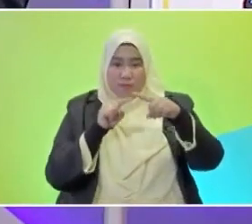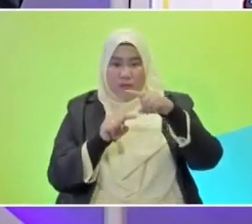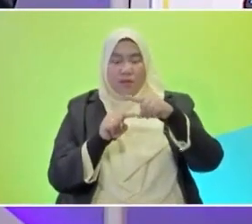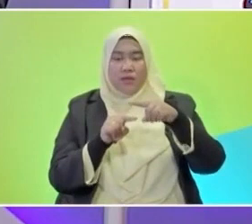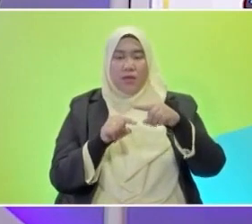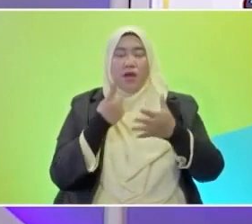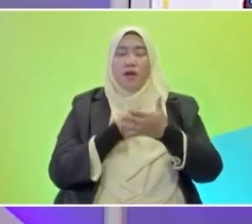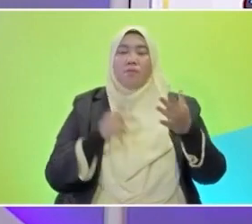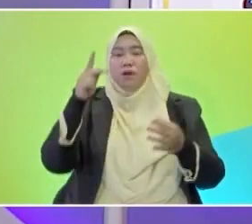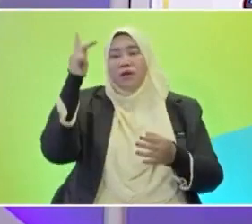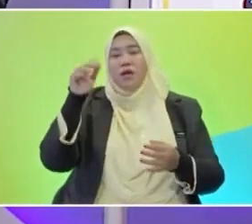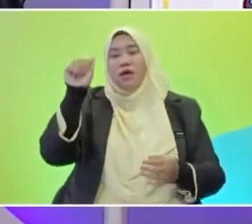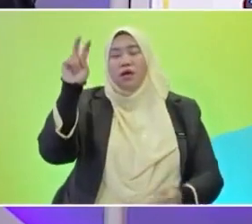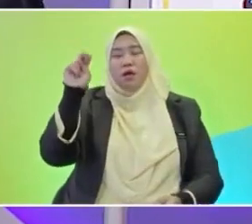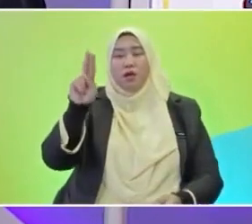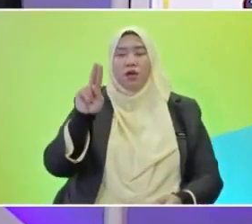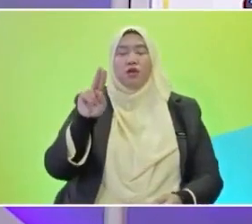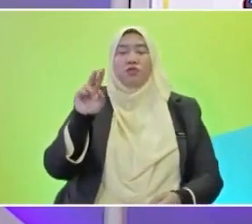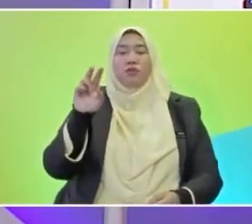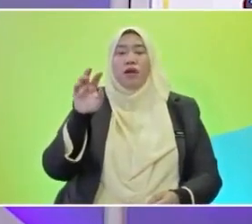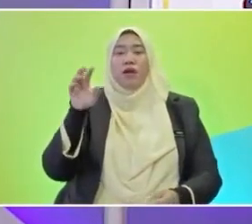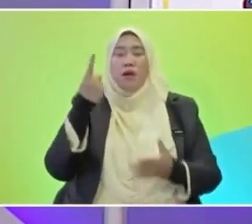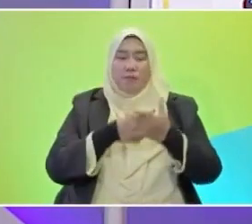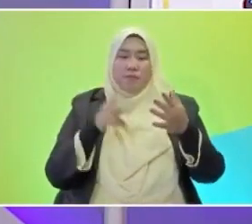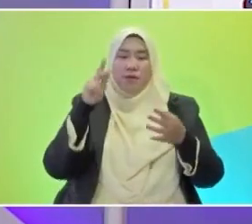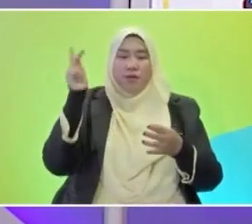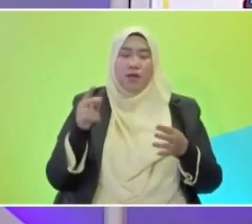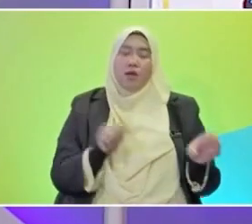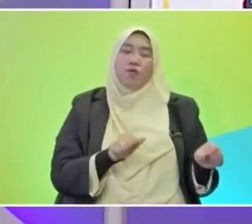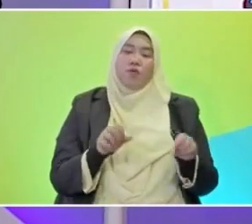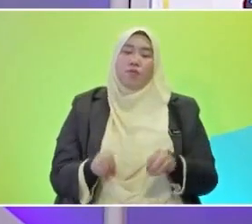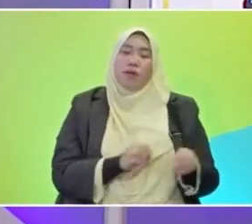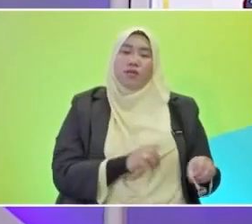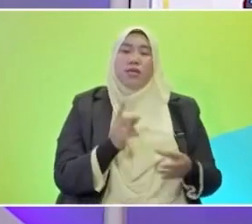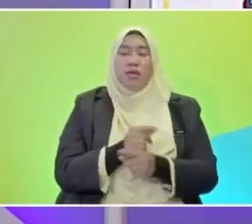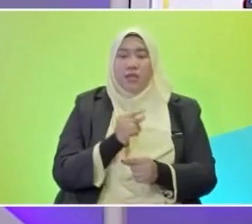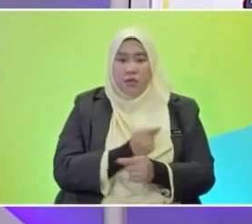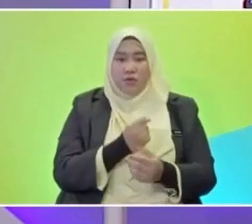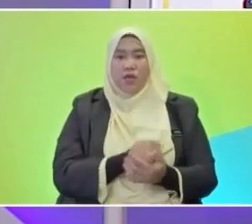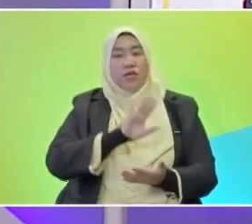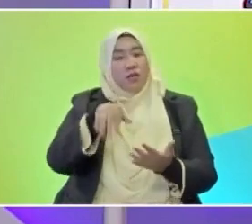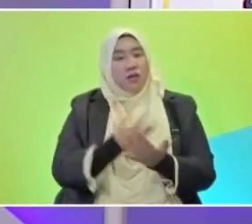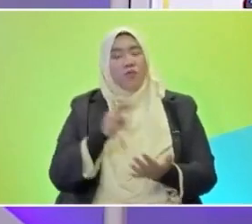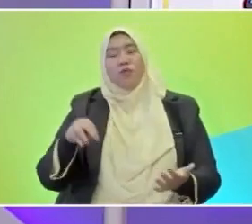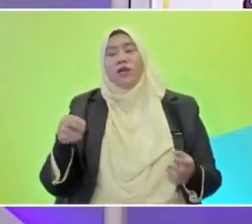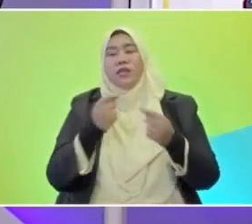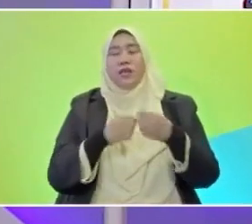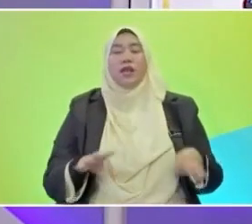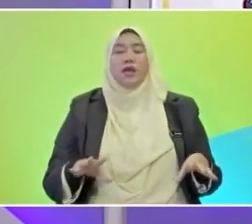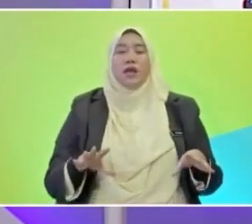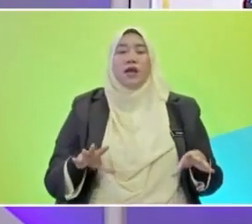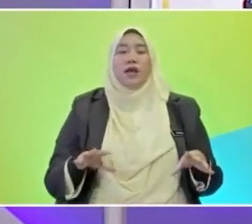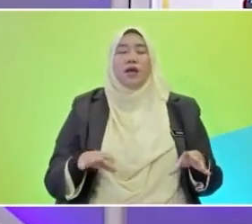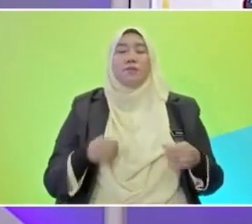anu Apakah operasi yang kita gunakan untuk melibatkan anu pada soal tersebut jadi semua murid telah berjaya menguasai